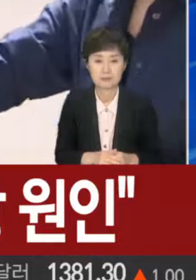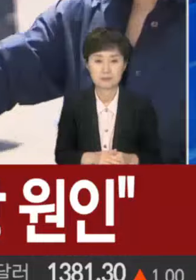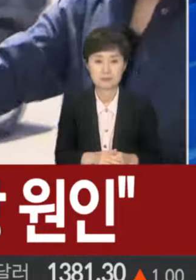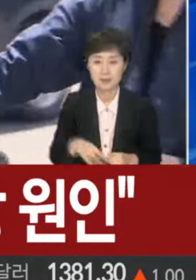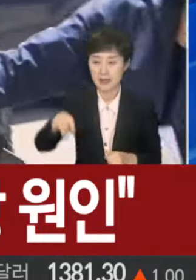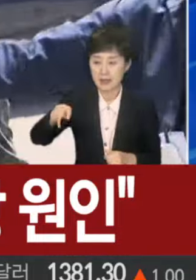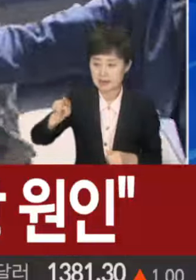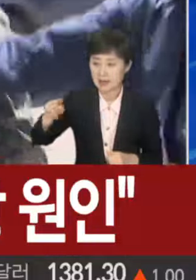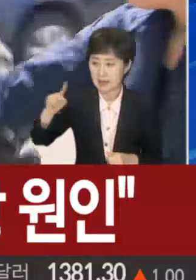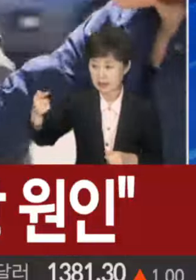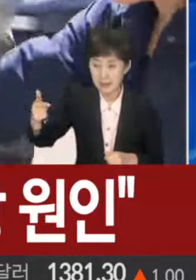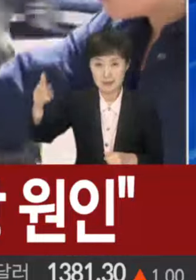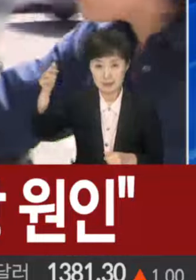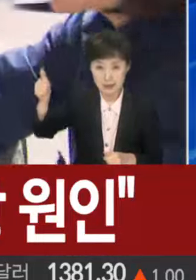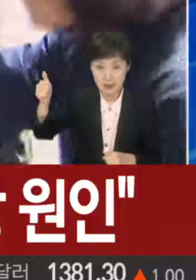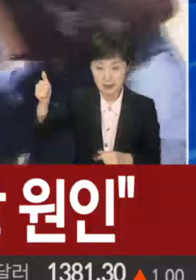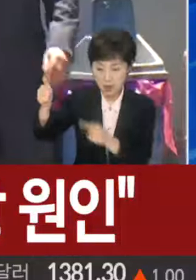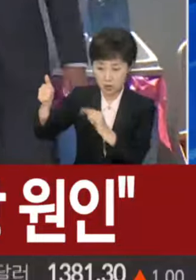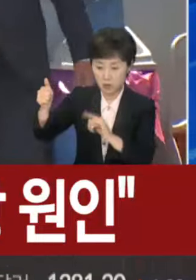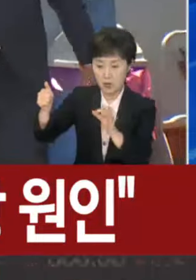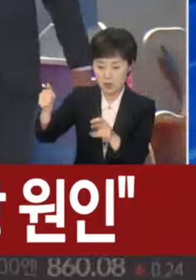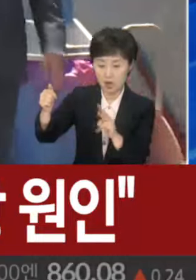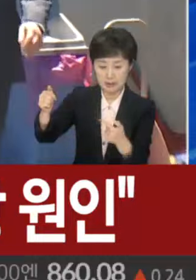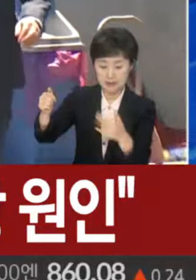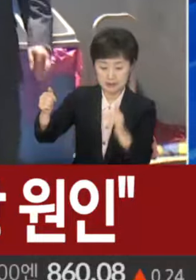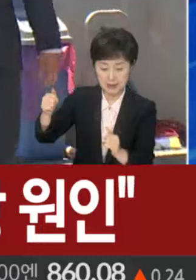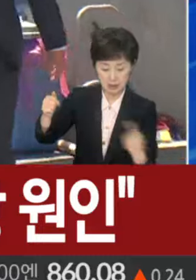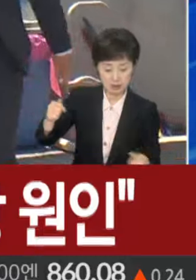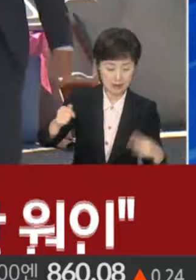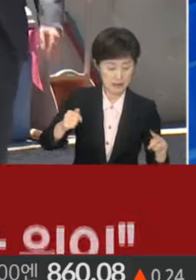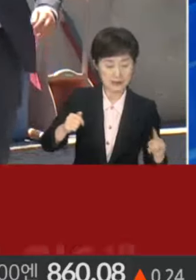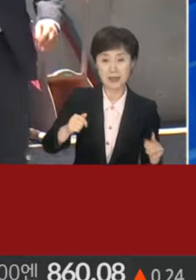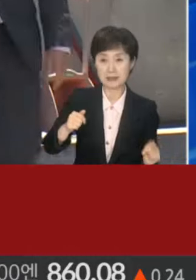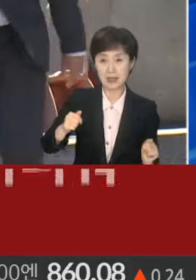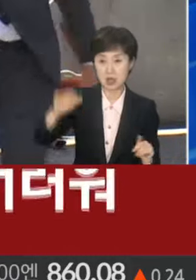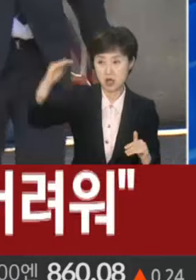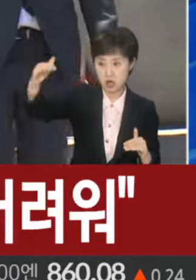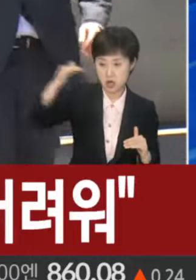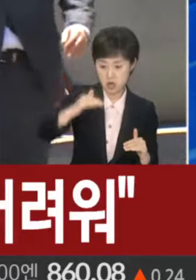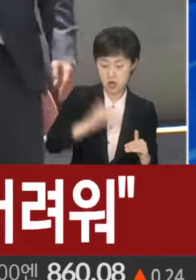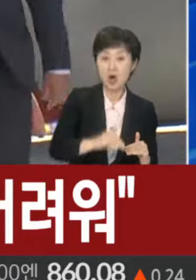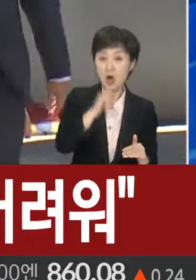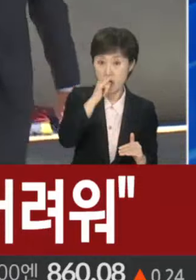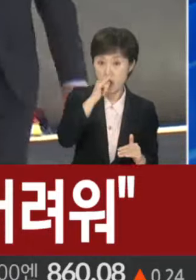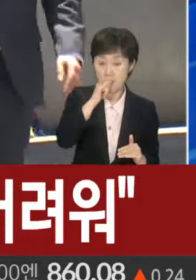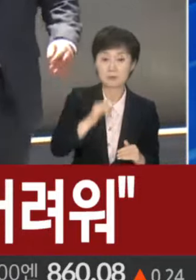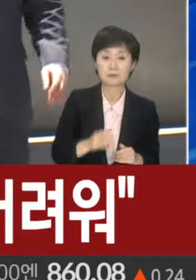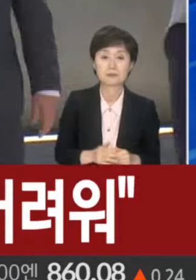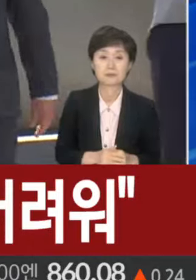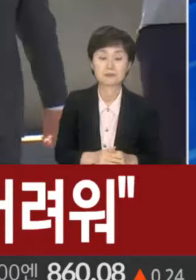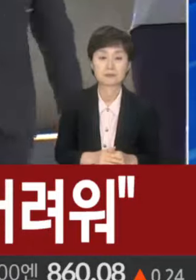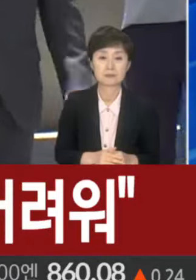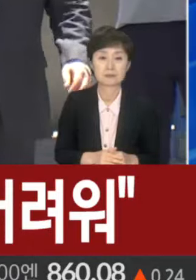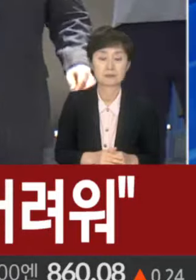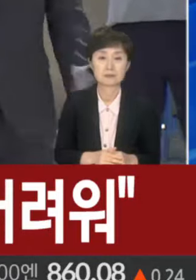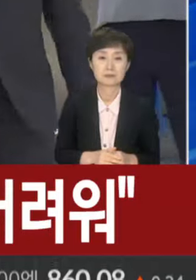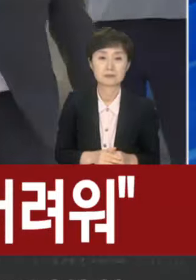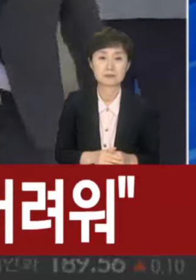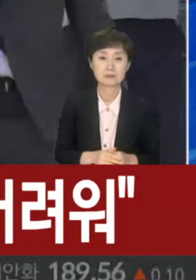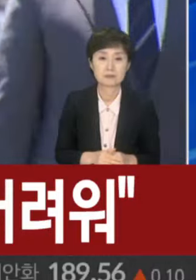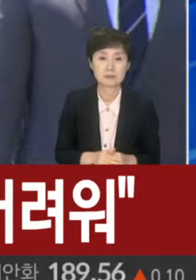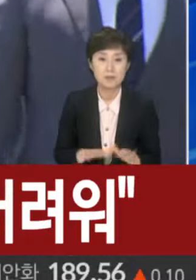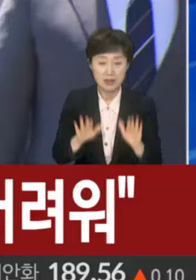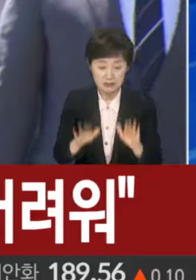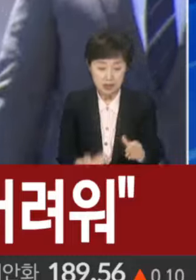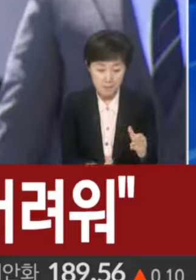말씀드리면 사단장 여단장, 대대장 이런 식으로 지휘체계가 있고 상명하복을 한다. 이렇게 판단을 하시고 들으시면 좀 쉬울 것 같습니다. 그런데 지금